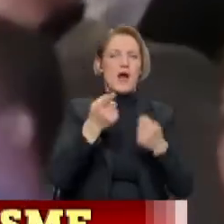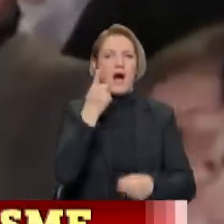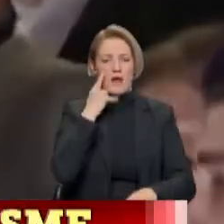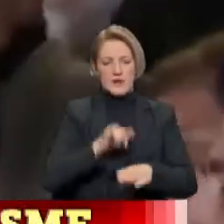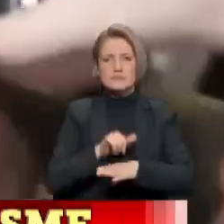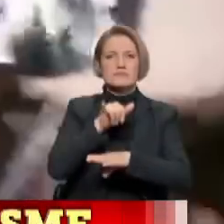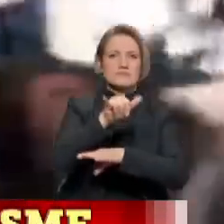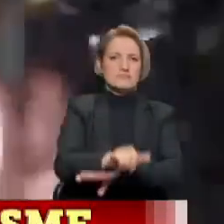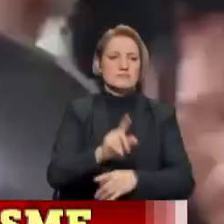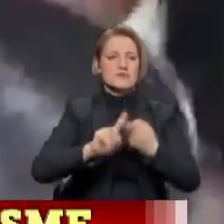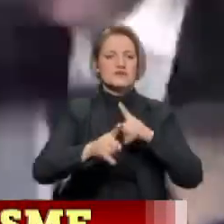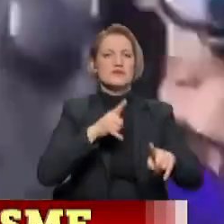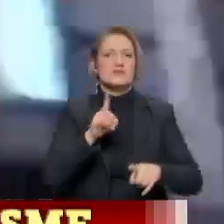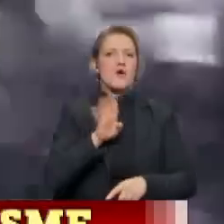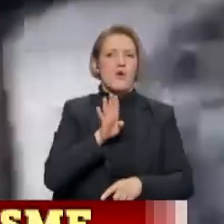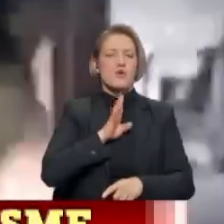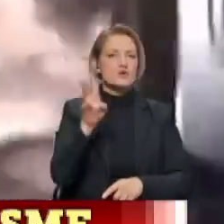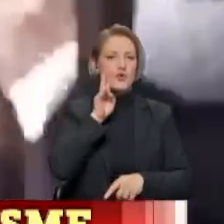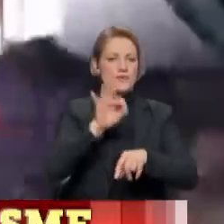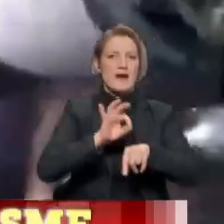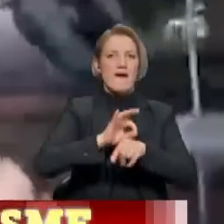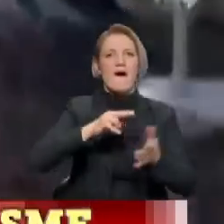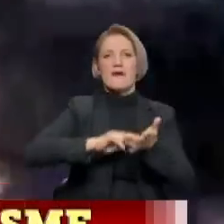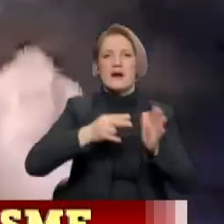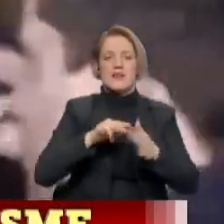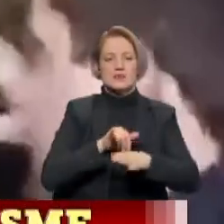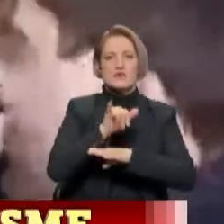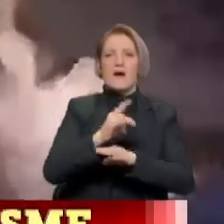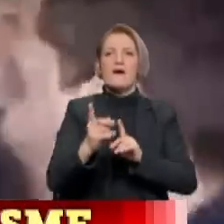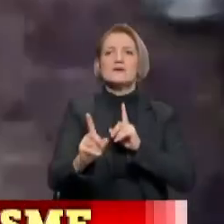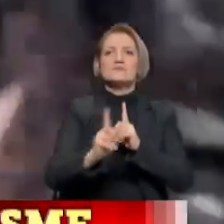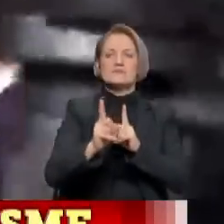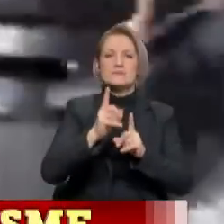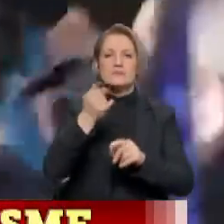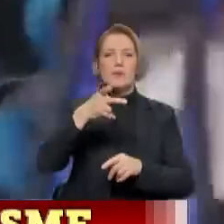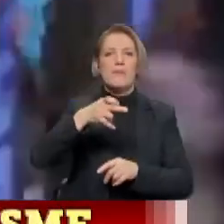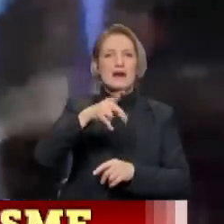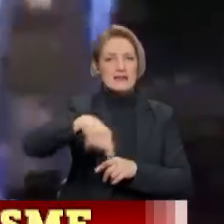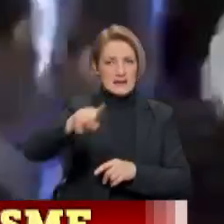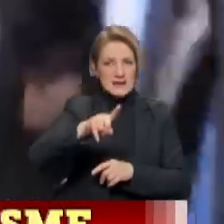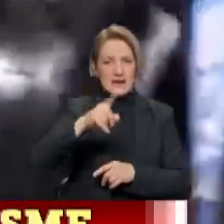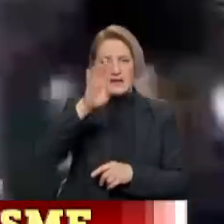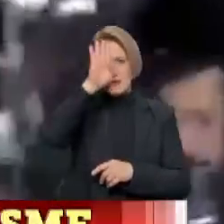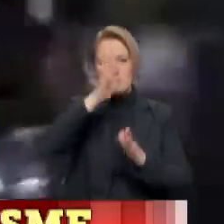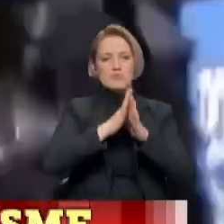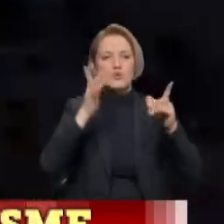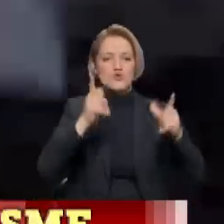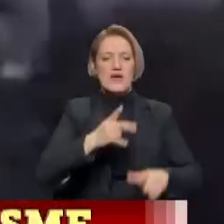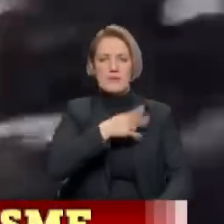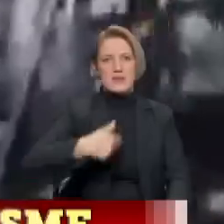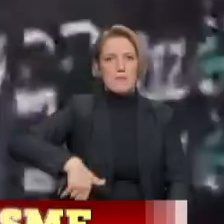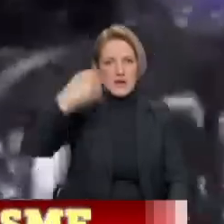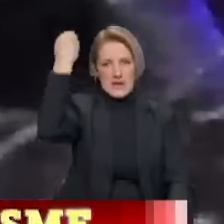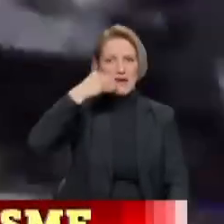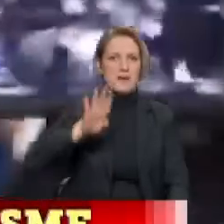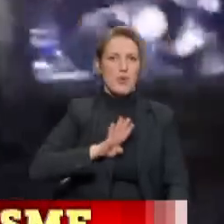Havalimanı'na indi Kılıçdaroğlu'nun son dakika ayarlanan uçağı. Karşılayanlar arasında pek çok partilinin yanı sıra İstanbul Büyükşehir Belediye